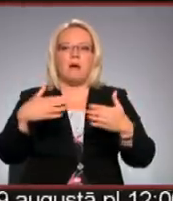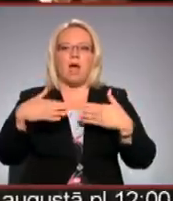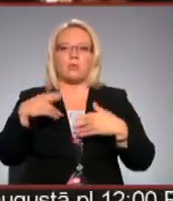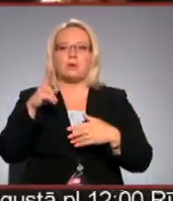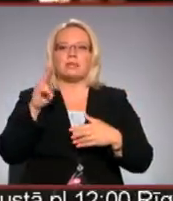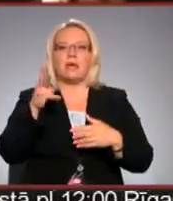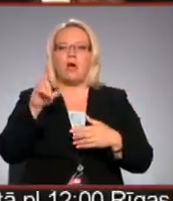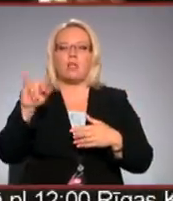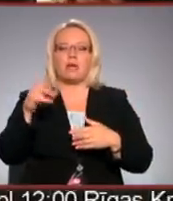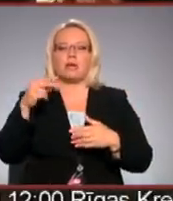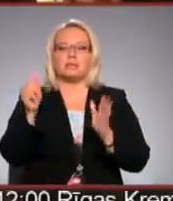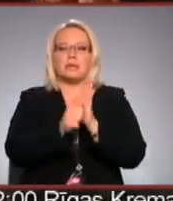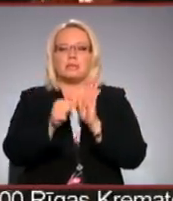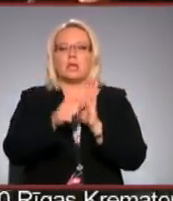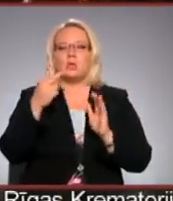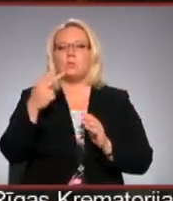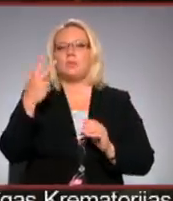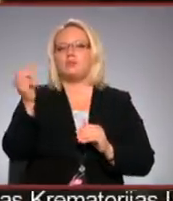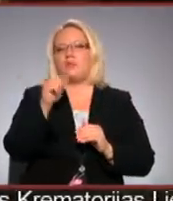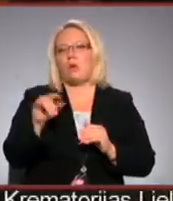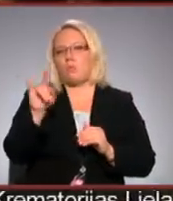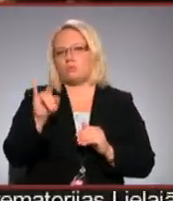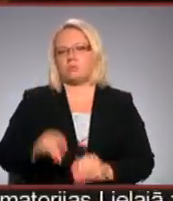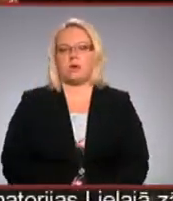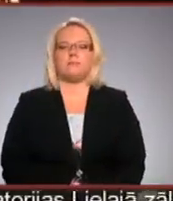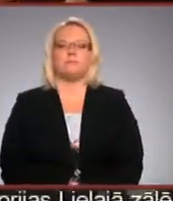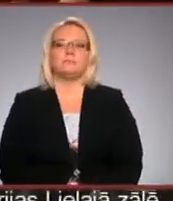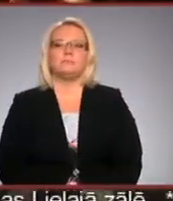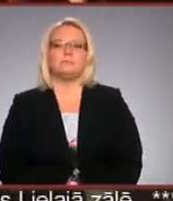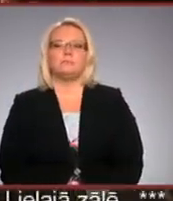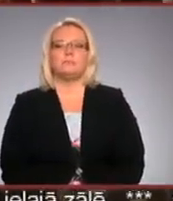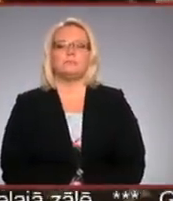sestdien 23. Augustā. Dace Damba, Mihails Riškovs, Latgales reģionālā televīzija.